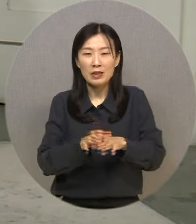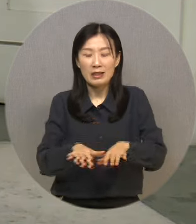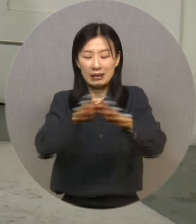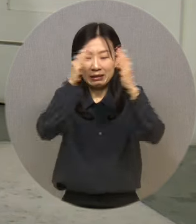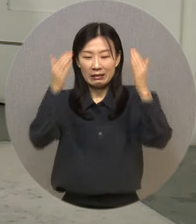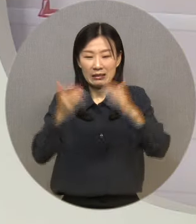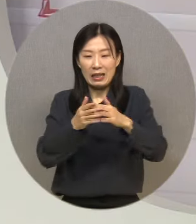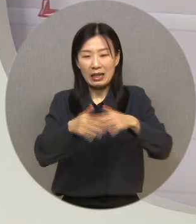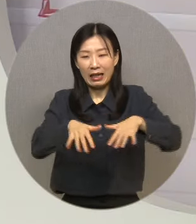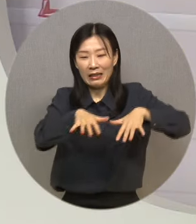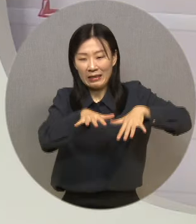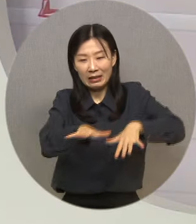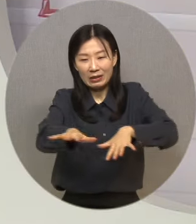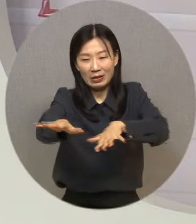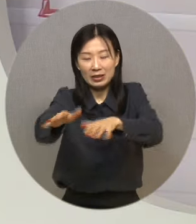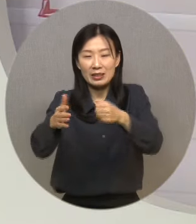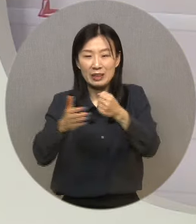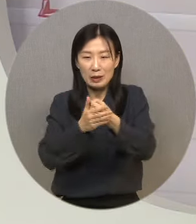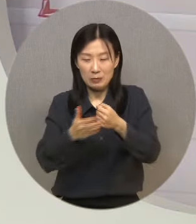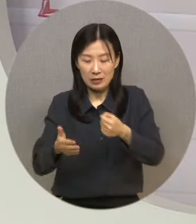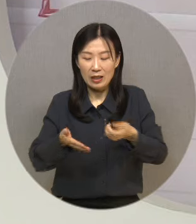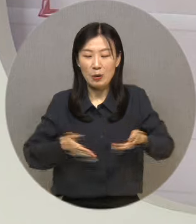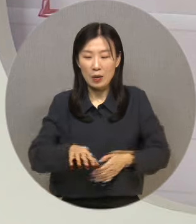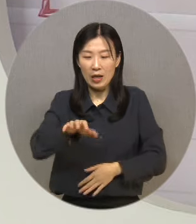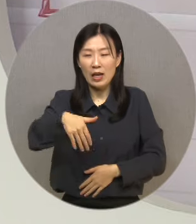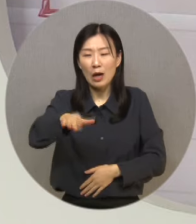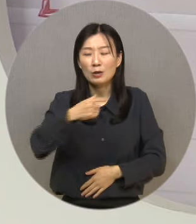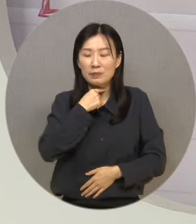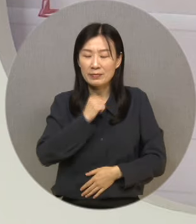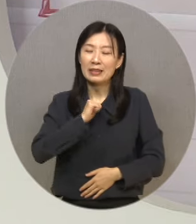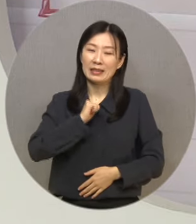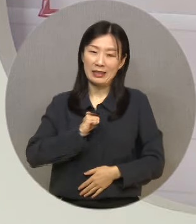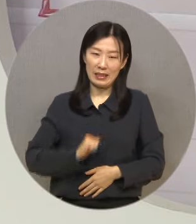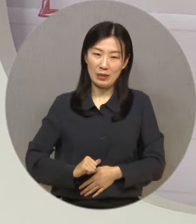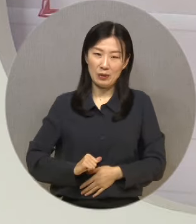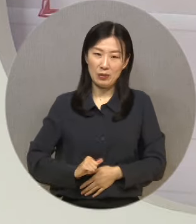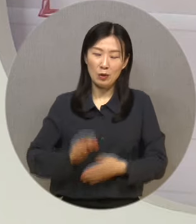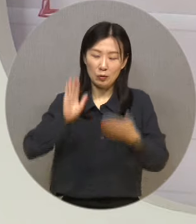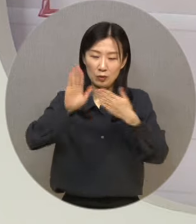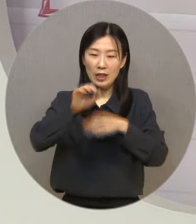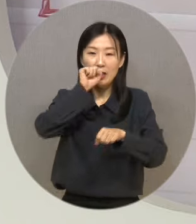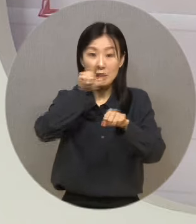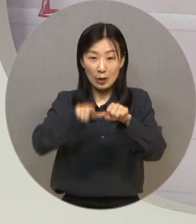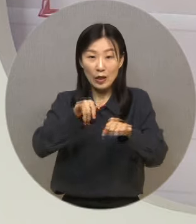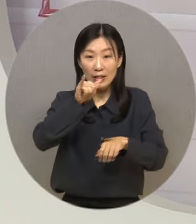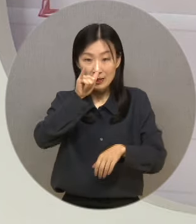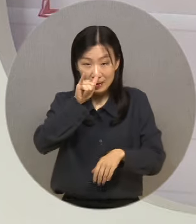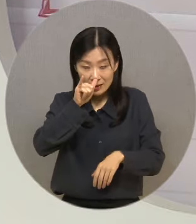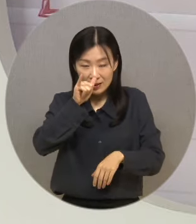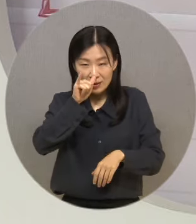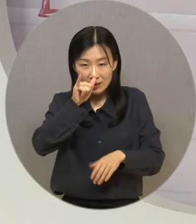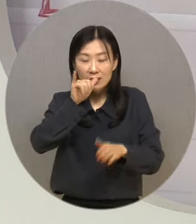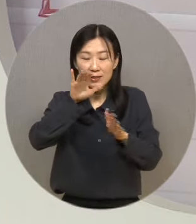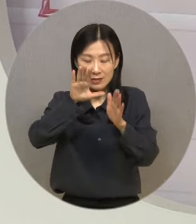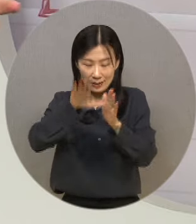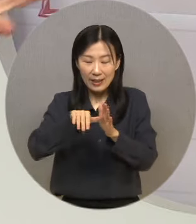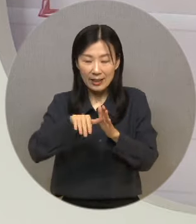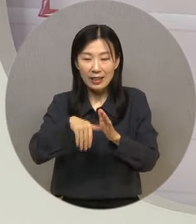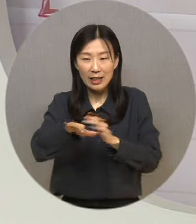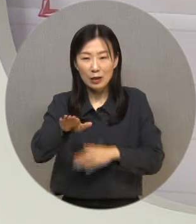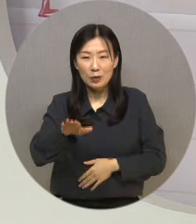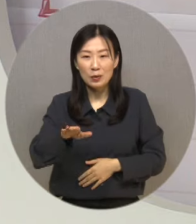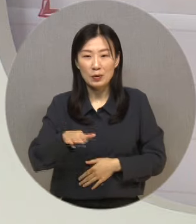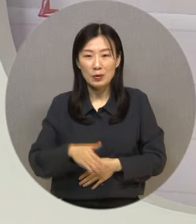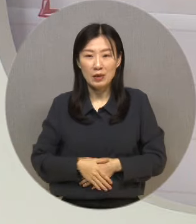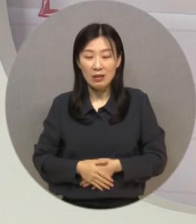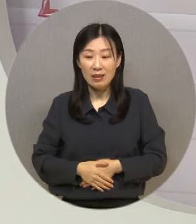그러니까 고향에 가고 싶어도 조금 참고 나중에 이제 갈 기회가 있으면 그때 같이 가서 일을 네. 보고 이렇게 피해 주시는